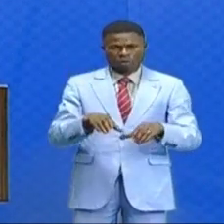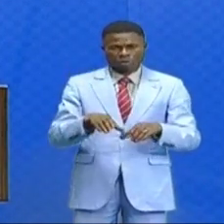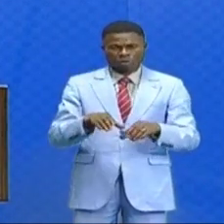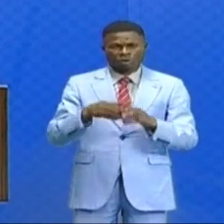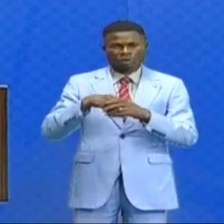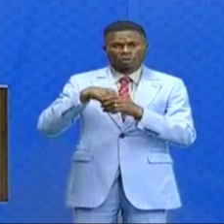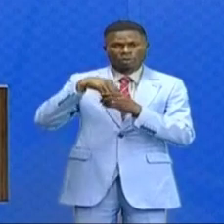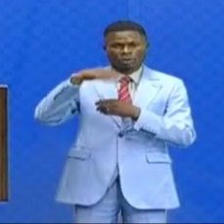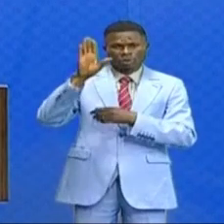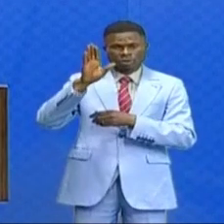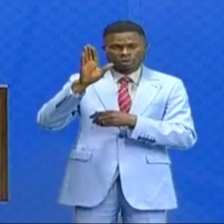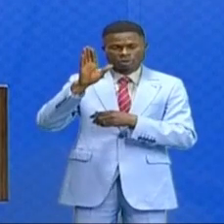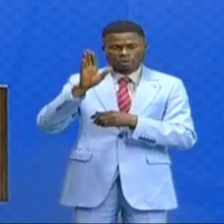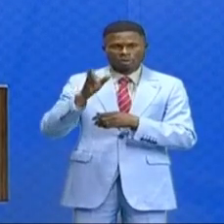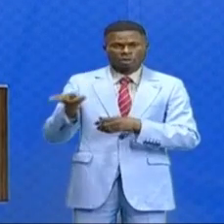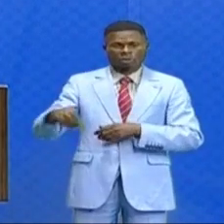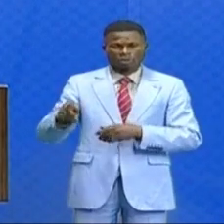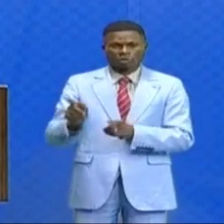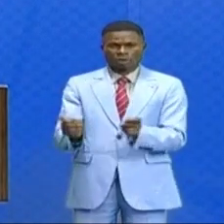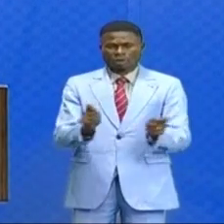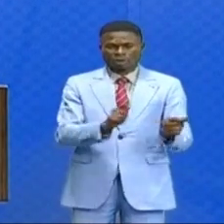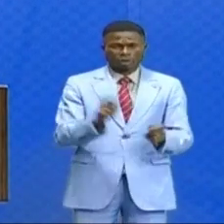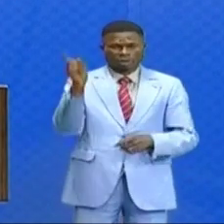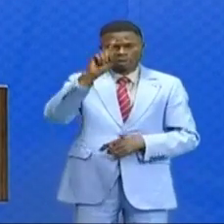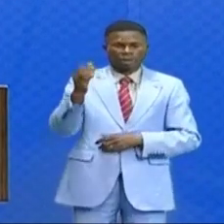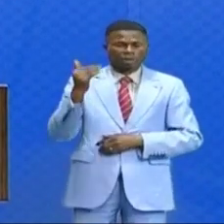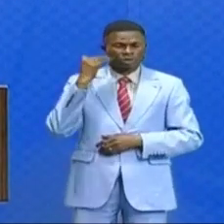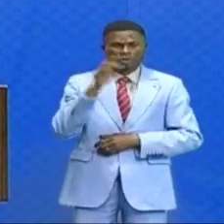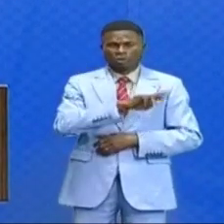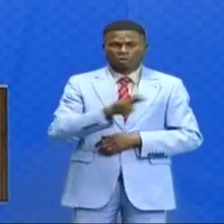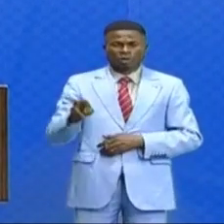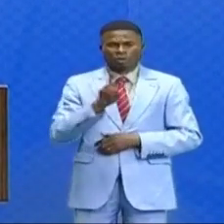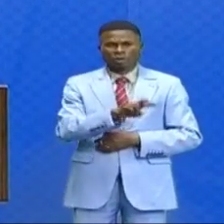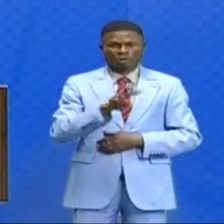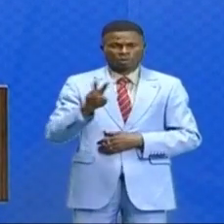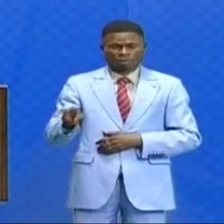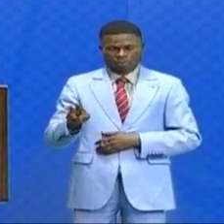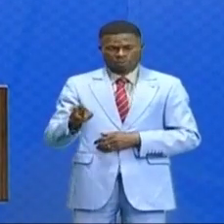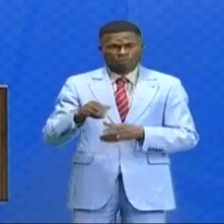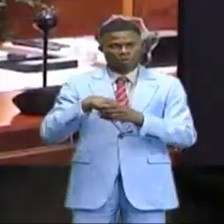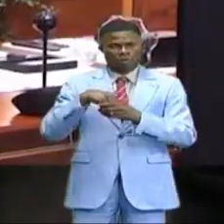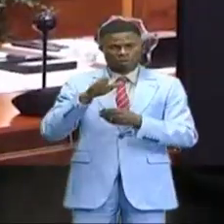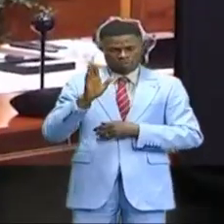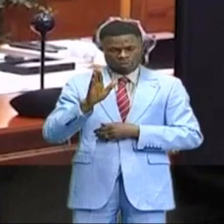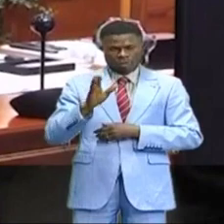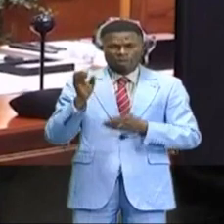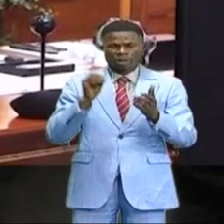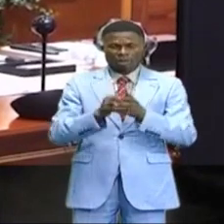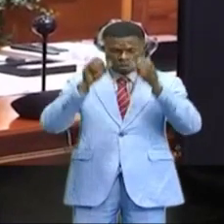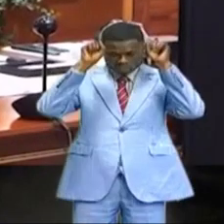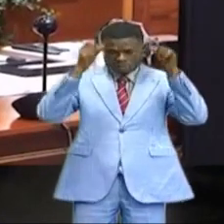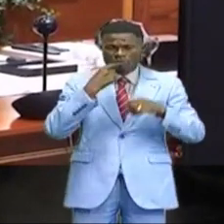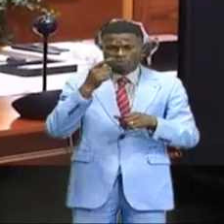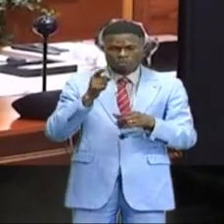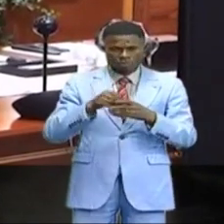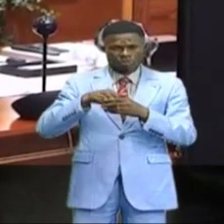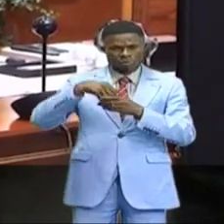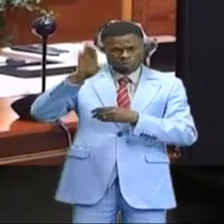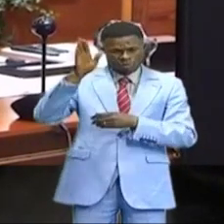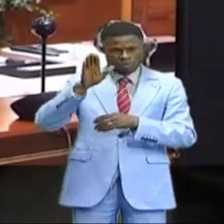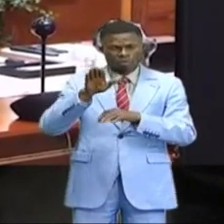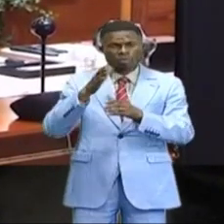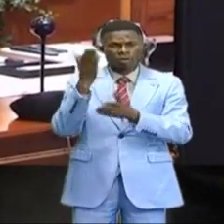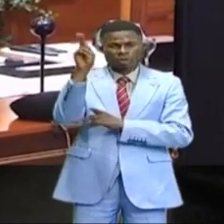de la province du Tanganyika le 30 juin 2022. Il a précisé que le retrait réclamé par